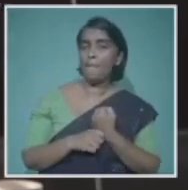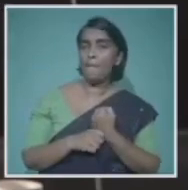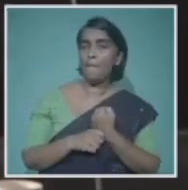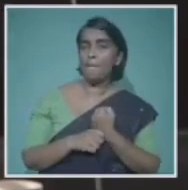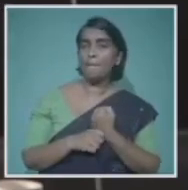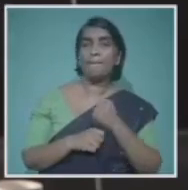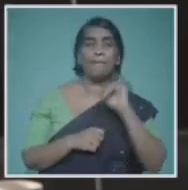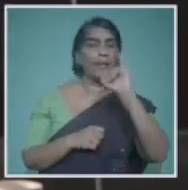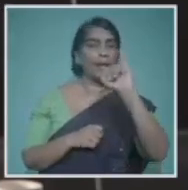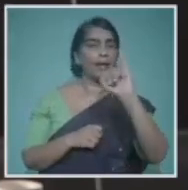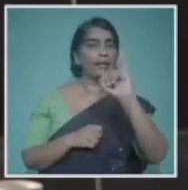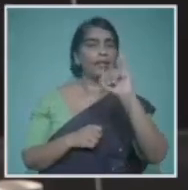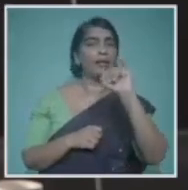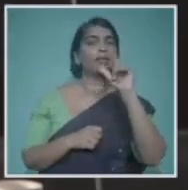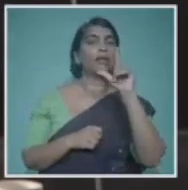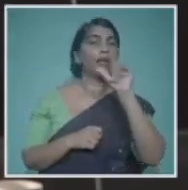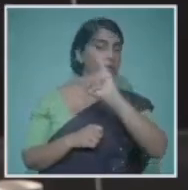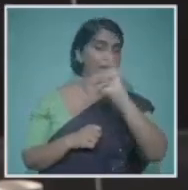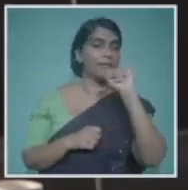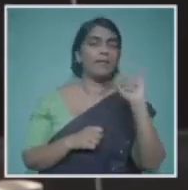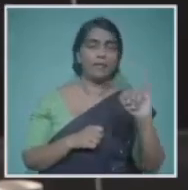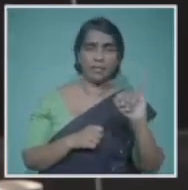ආණ්ඩුවට ලැබෙන්නේ කීයද? 66යි.